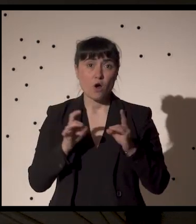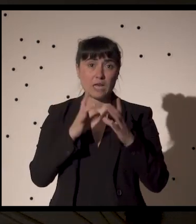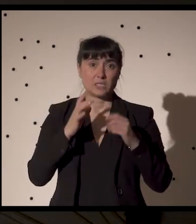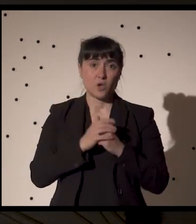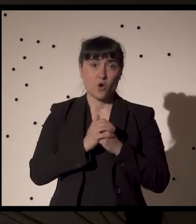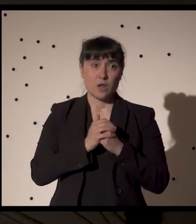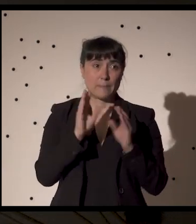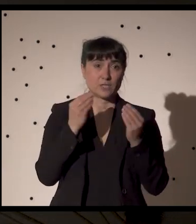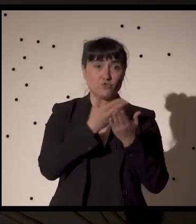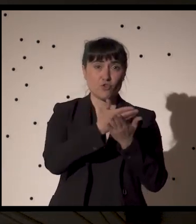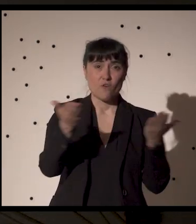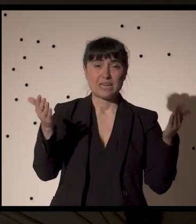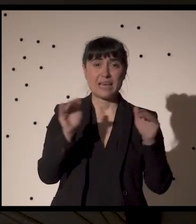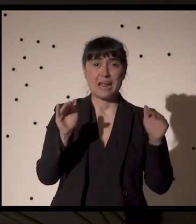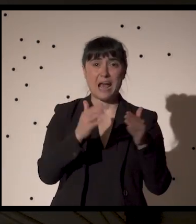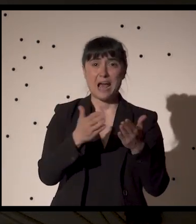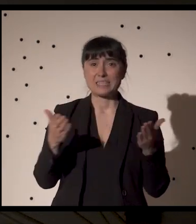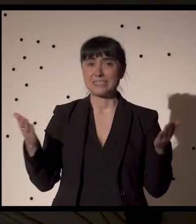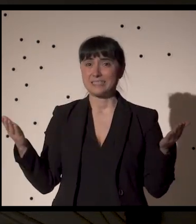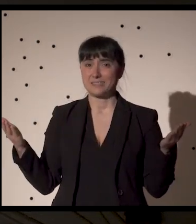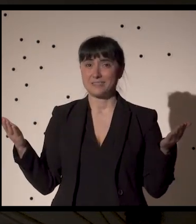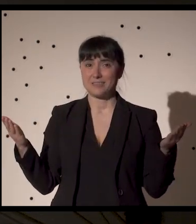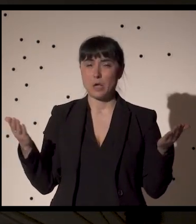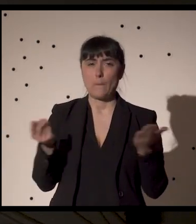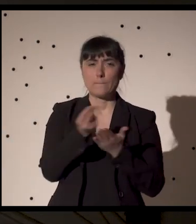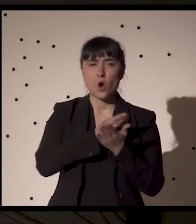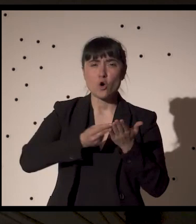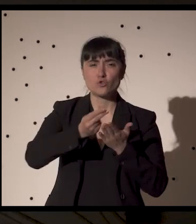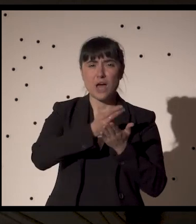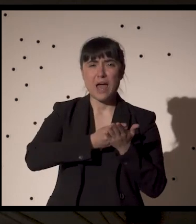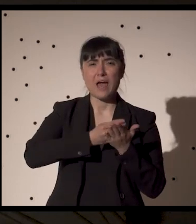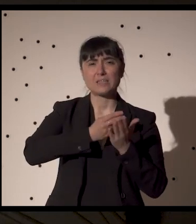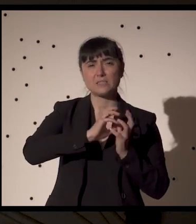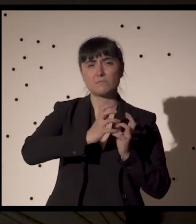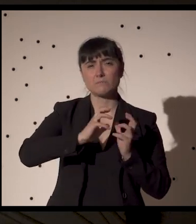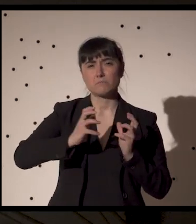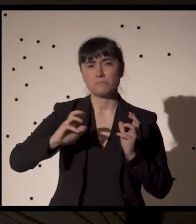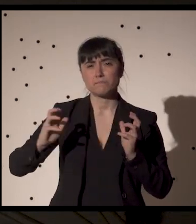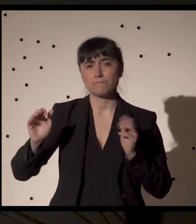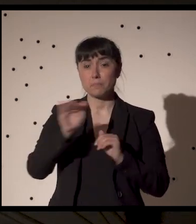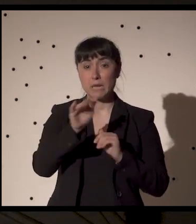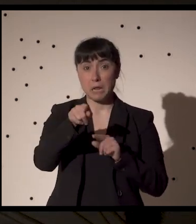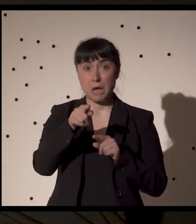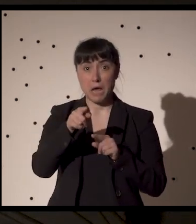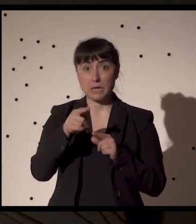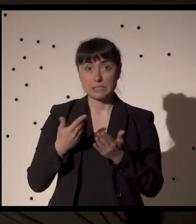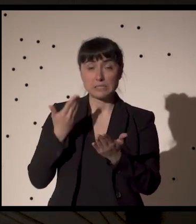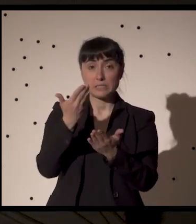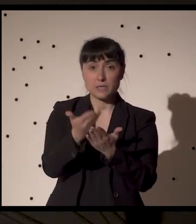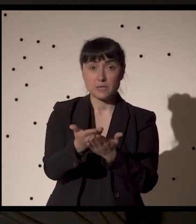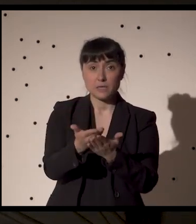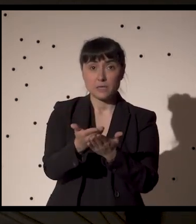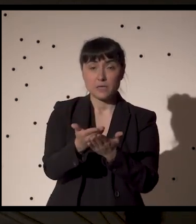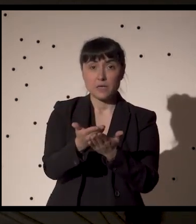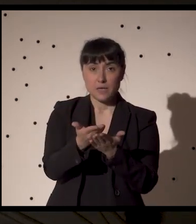ragazzi tanto avete fatto tanti progetti sono dedicati a loro mi viene in mente C'è sempre una prima una